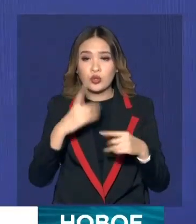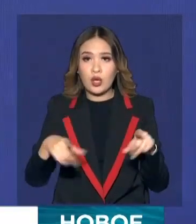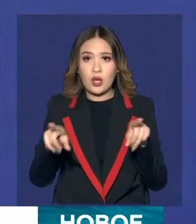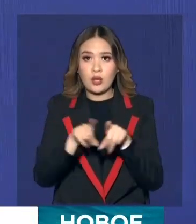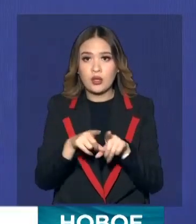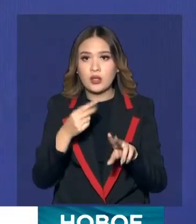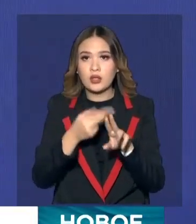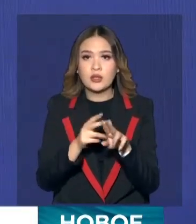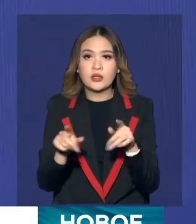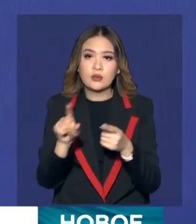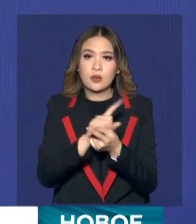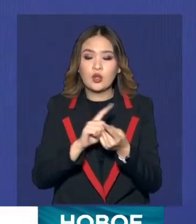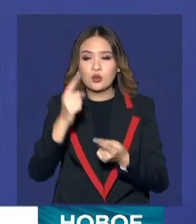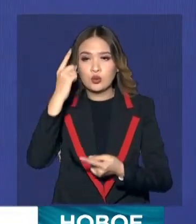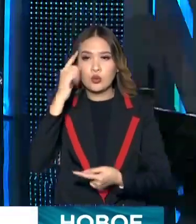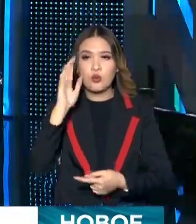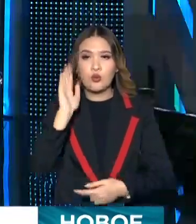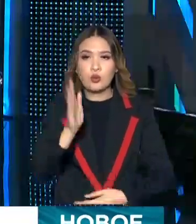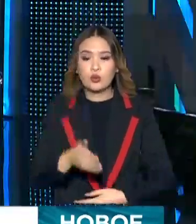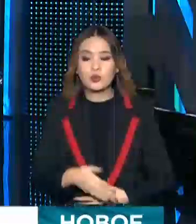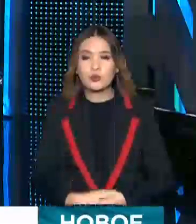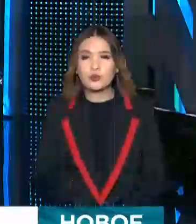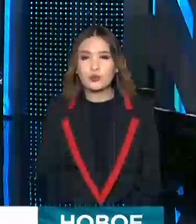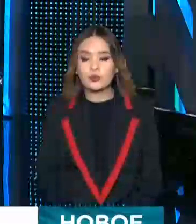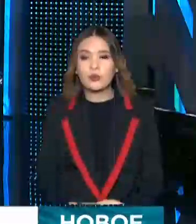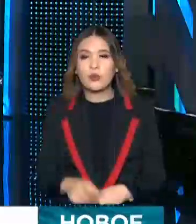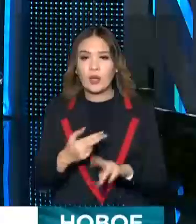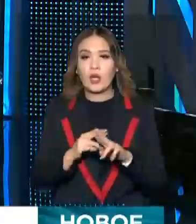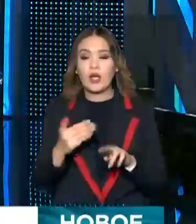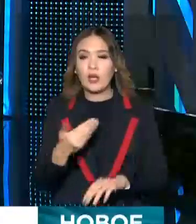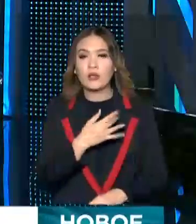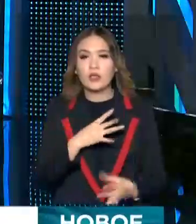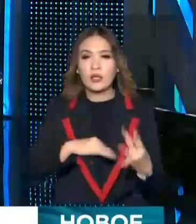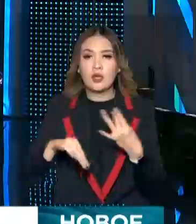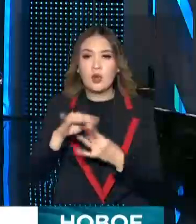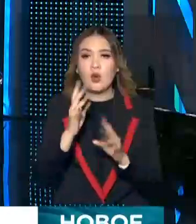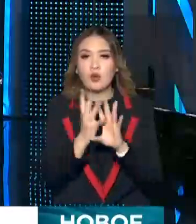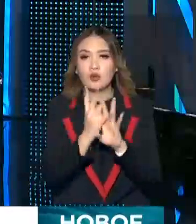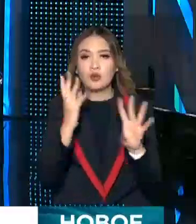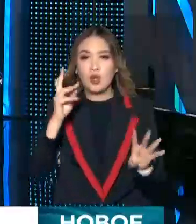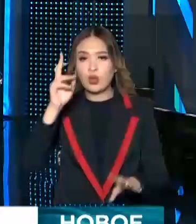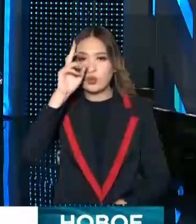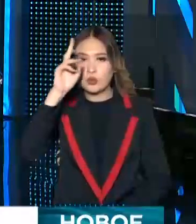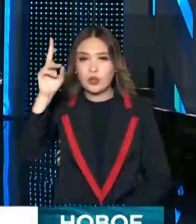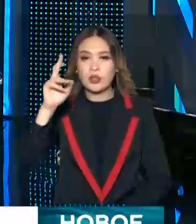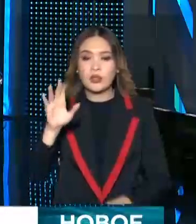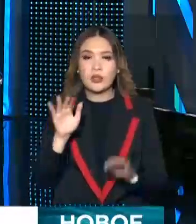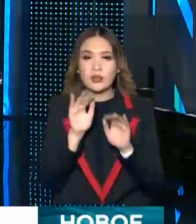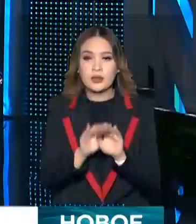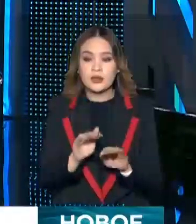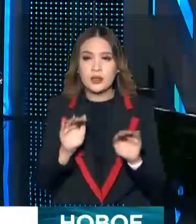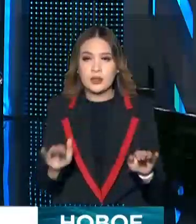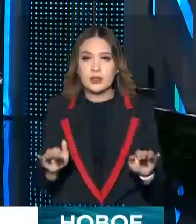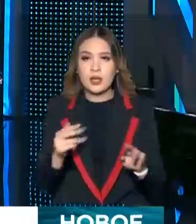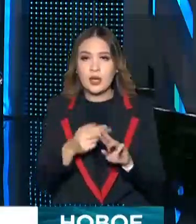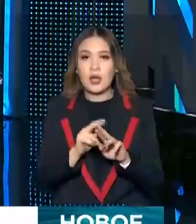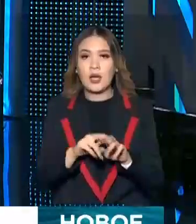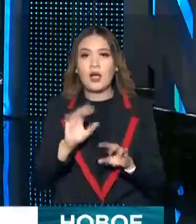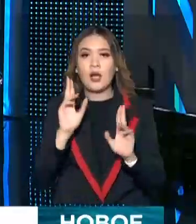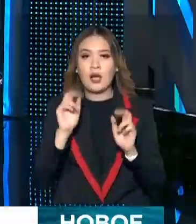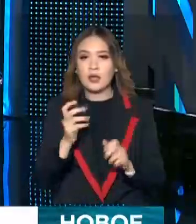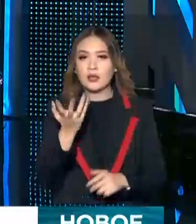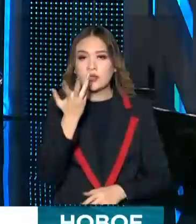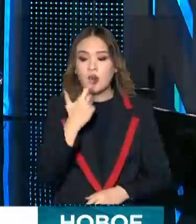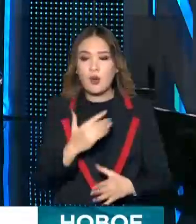изменится ситуация и у нас, мы надеемся. Хотелось бы также обсудить вопрос с очередью в государственные детские сады. Как